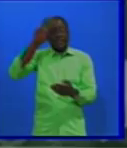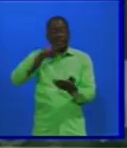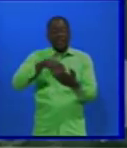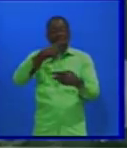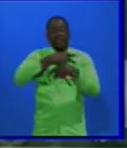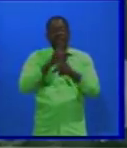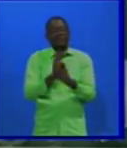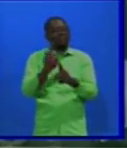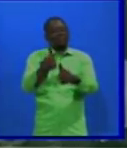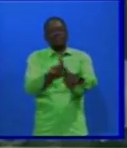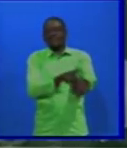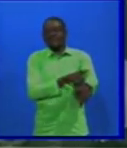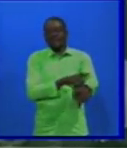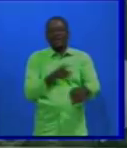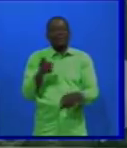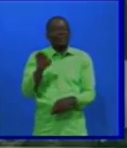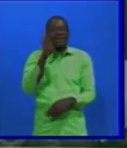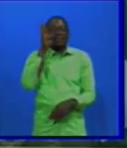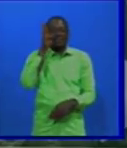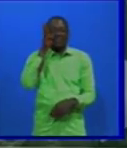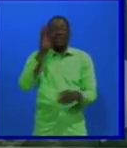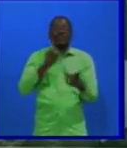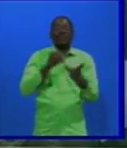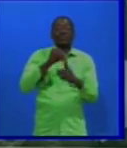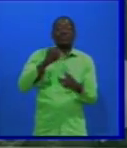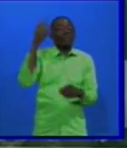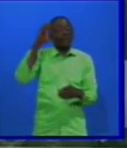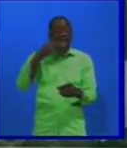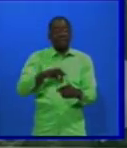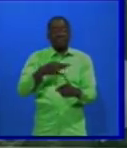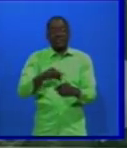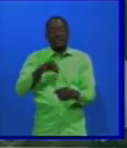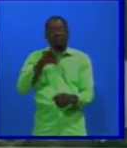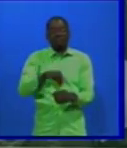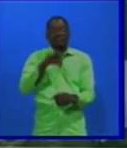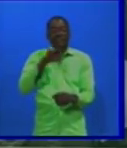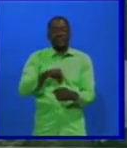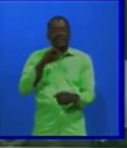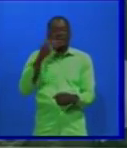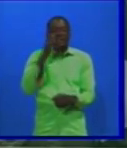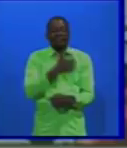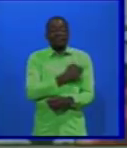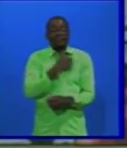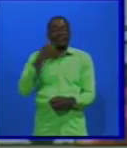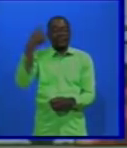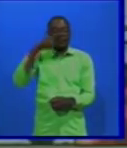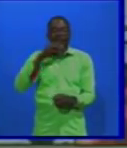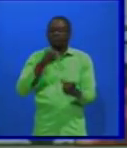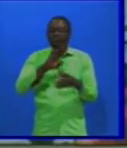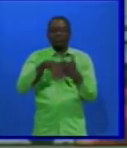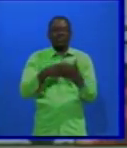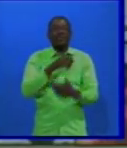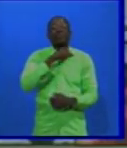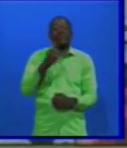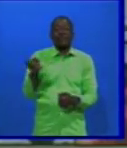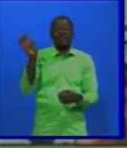long, boissons alcoolisées ou non, café, thé, parfumerie, et ce n'est pas tout. Ajoutent les